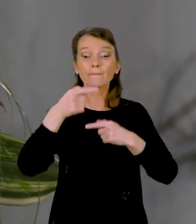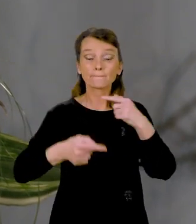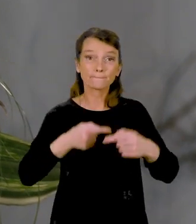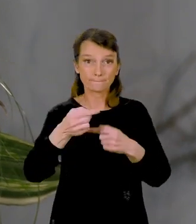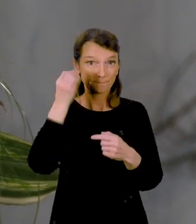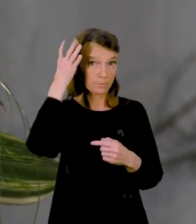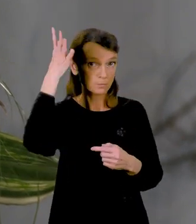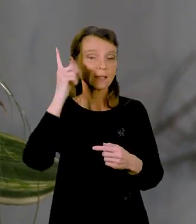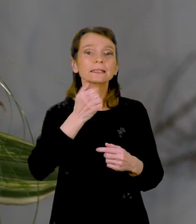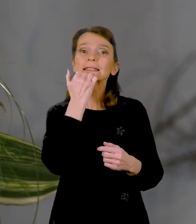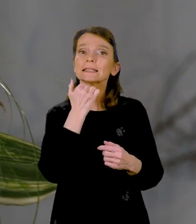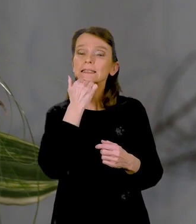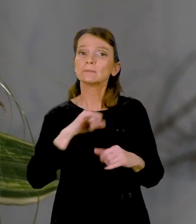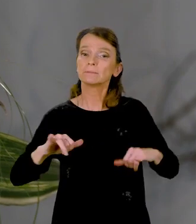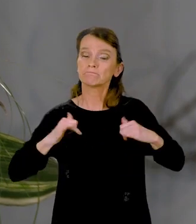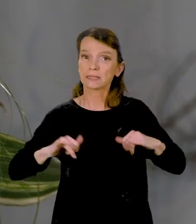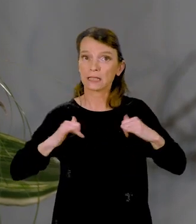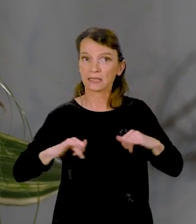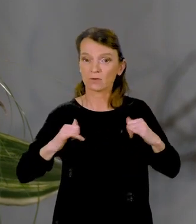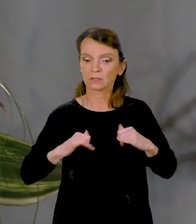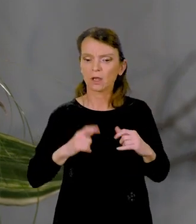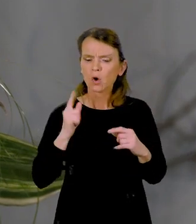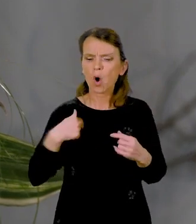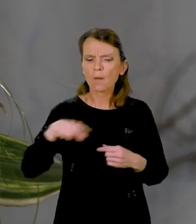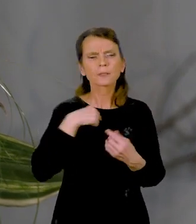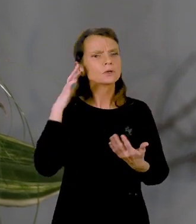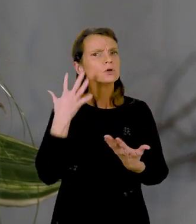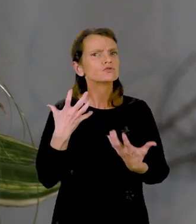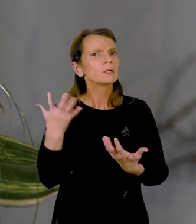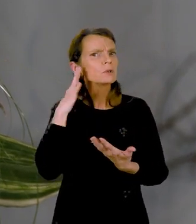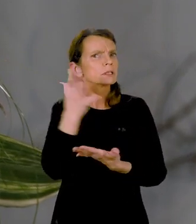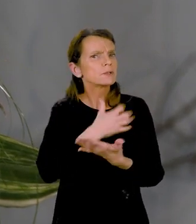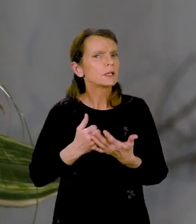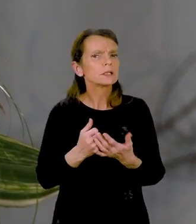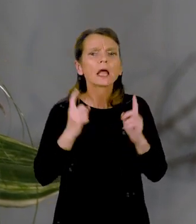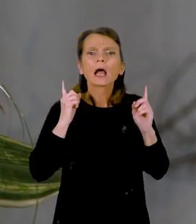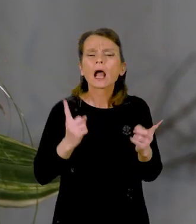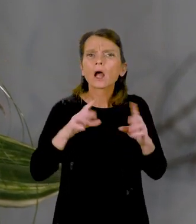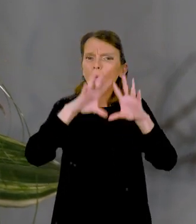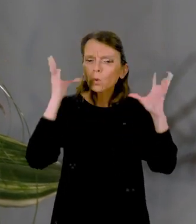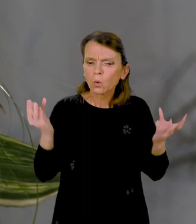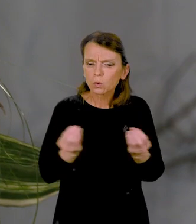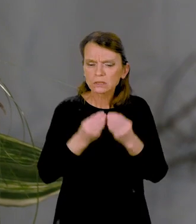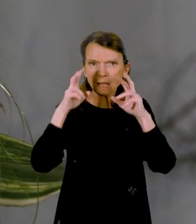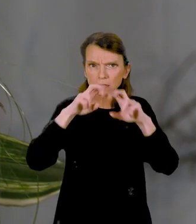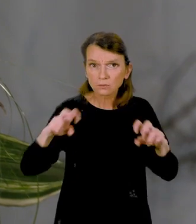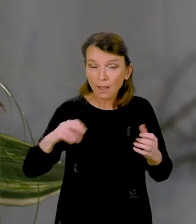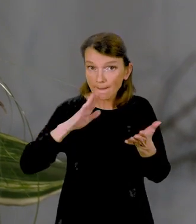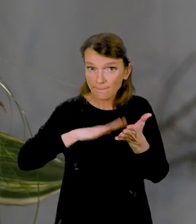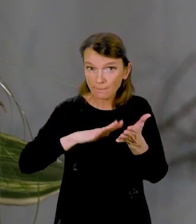prizadevanjih. Ko pa želimo izvedeti, kaj vse to raziskovanje pomeni za